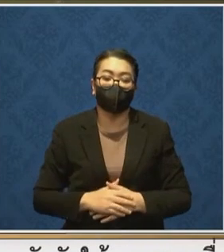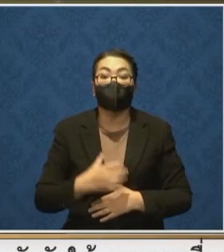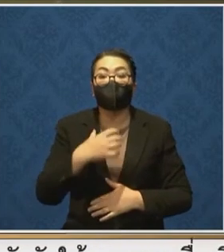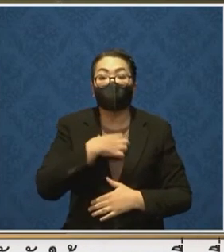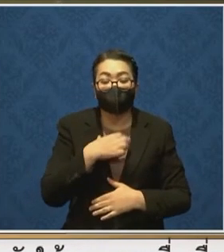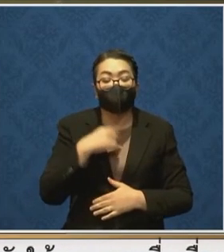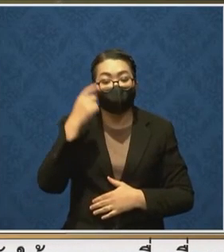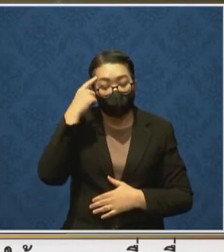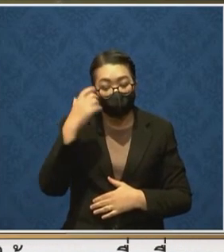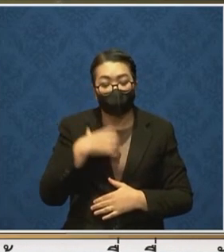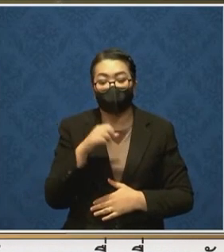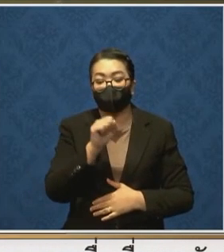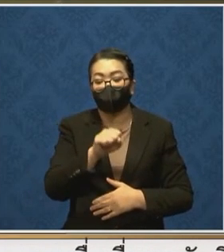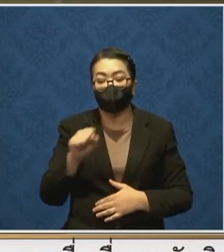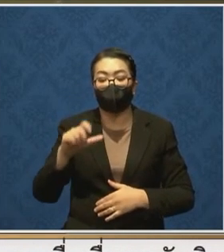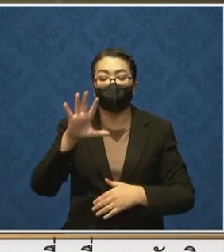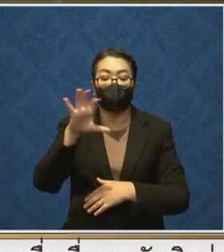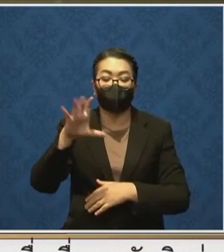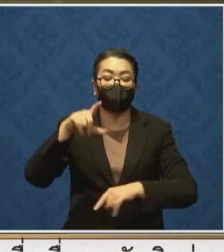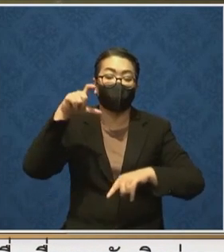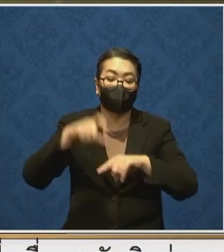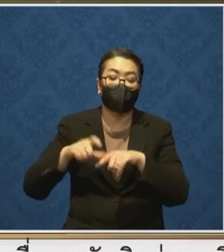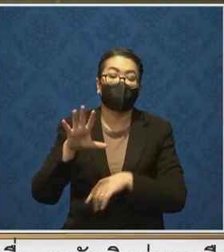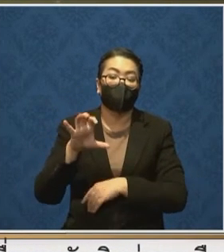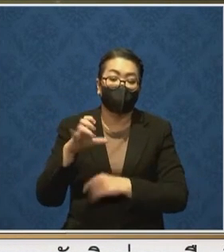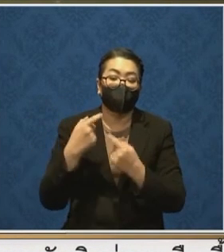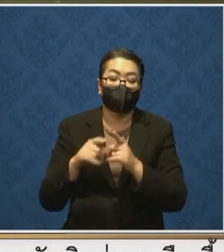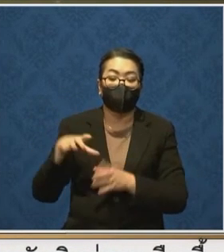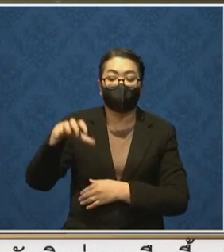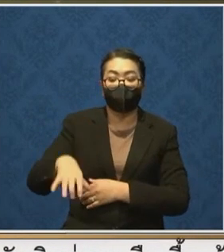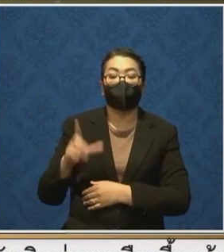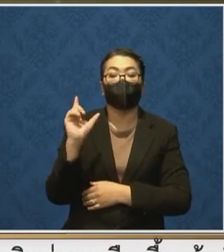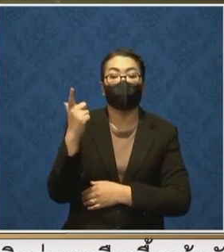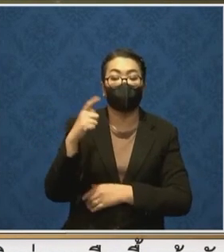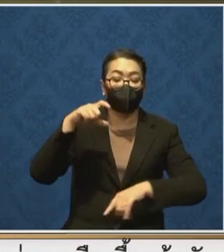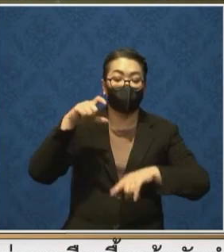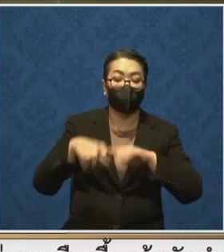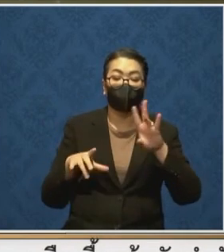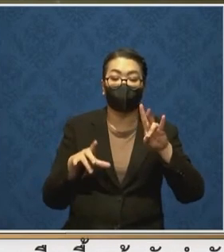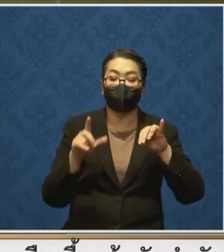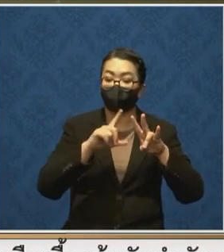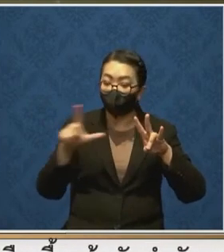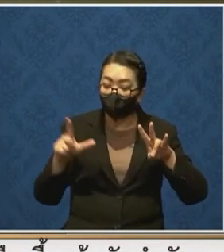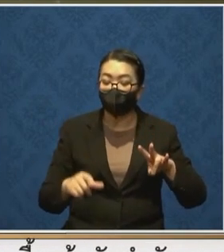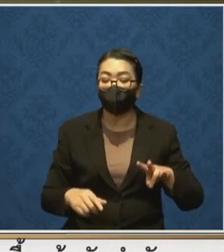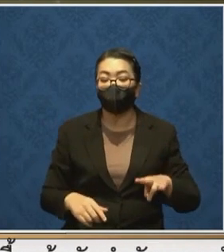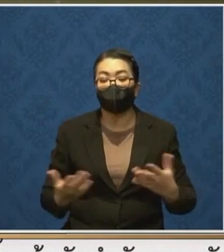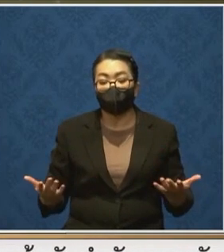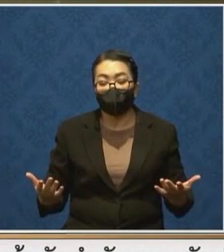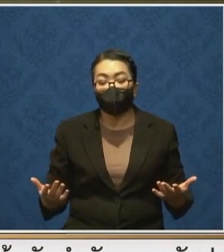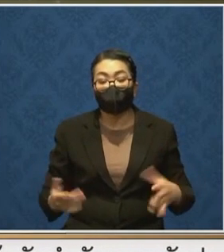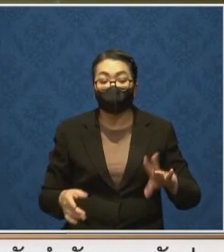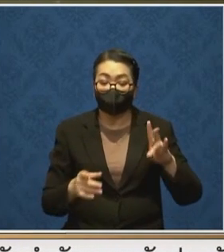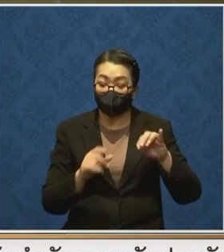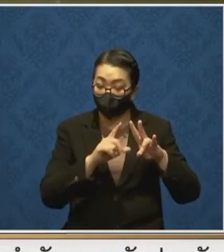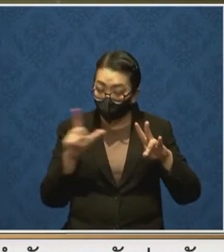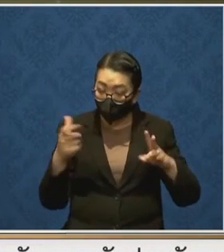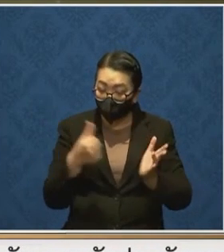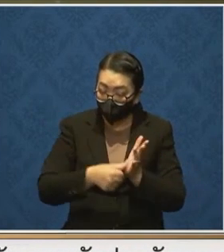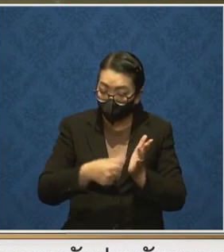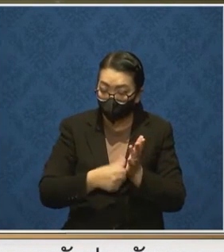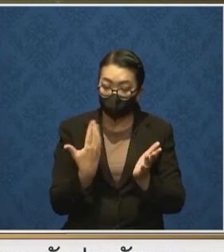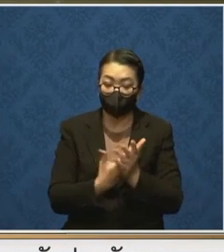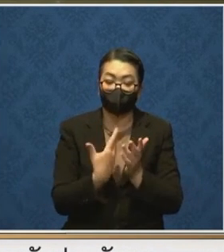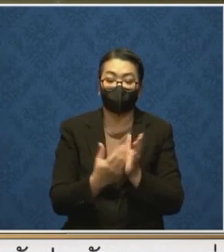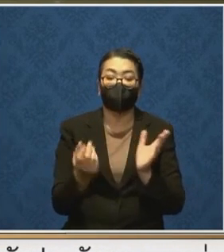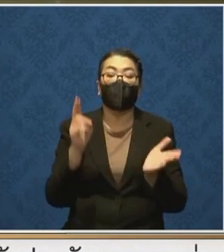้การพูนวสอๆ surge 500 onderแตเรื่คบธ eh h krupal CGหมายความว่าความเสยหาย